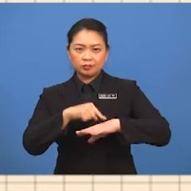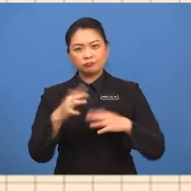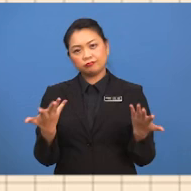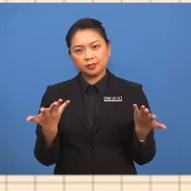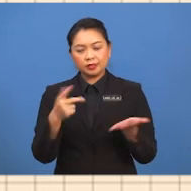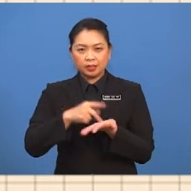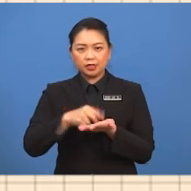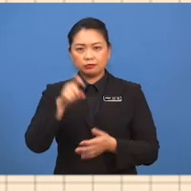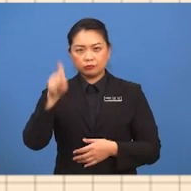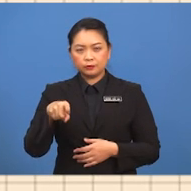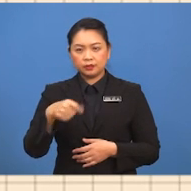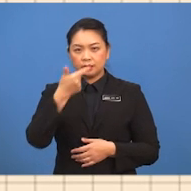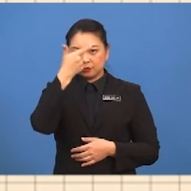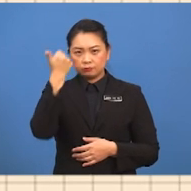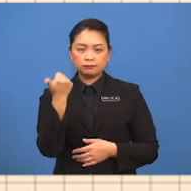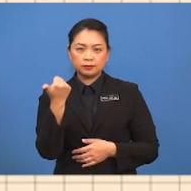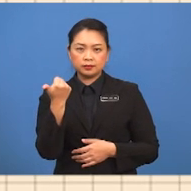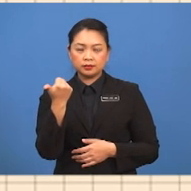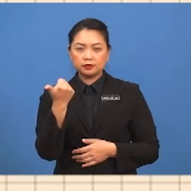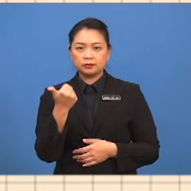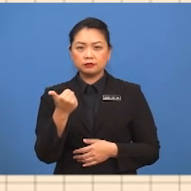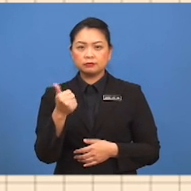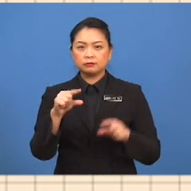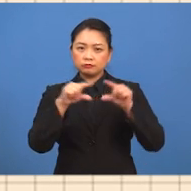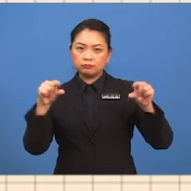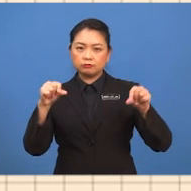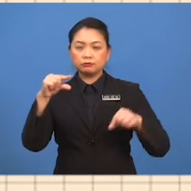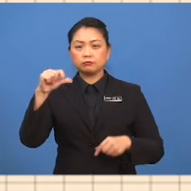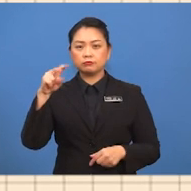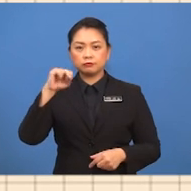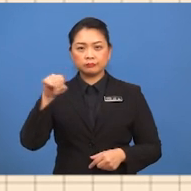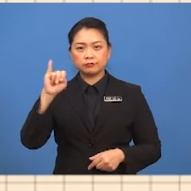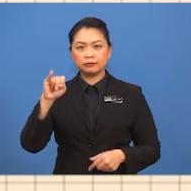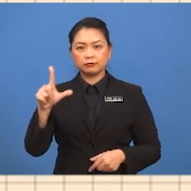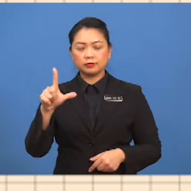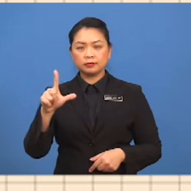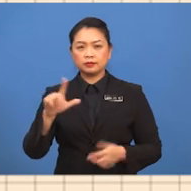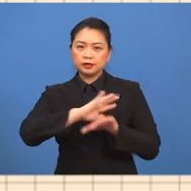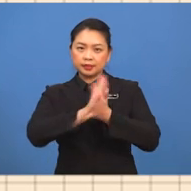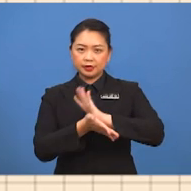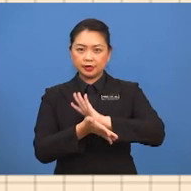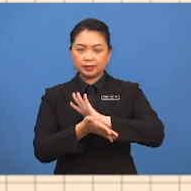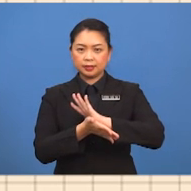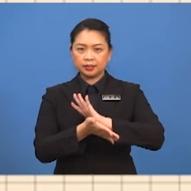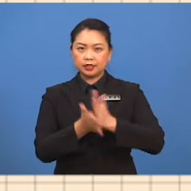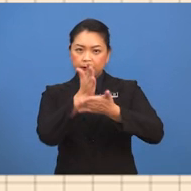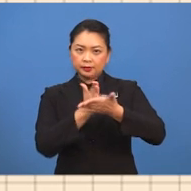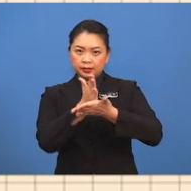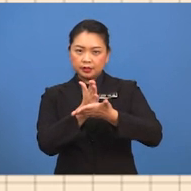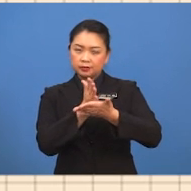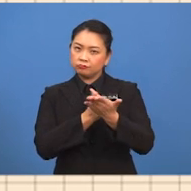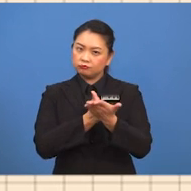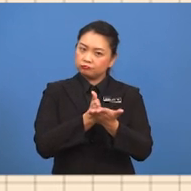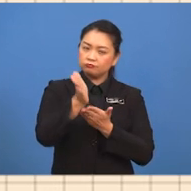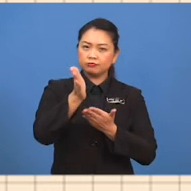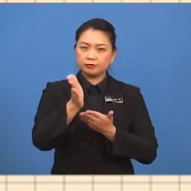pengiraan diperlukan kerana data adalah ganjil. Maka, median bagi